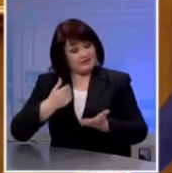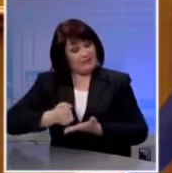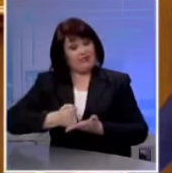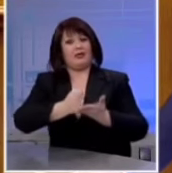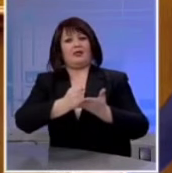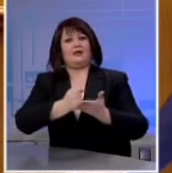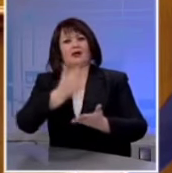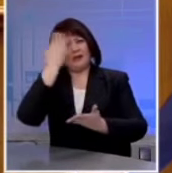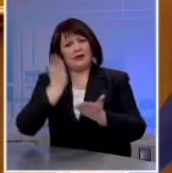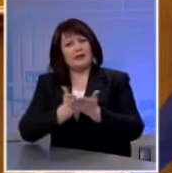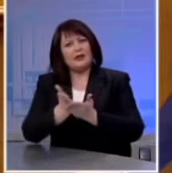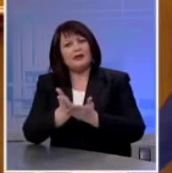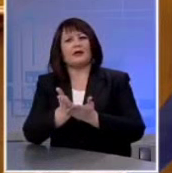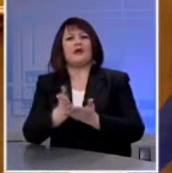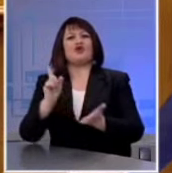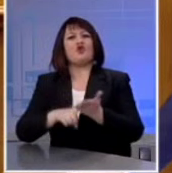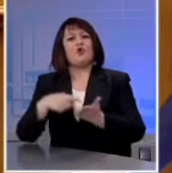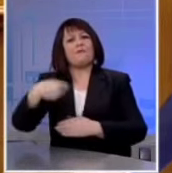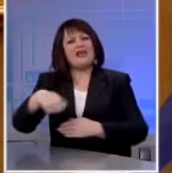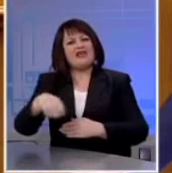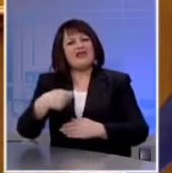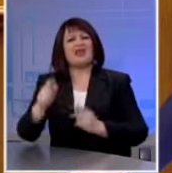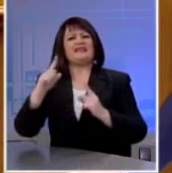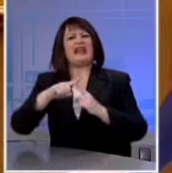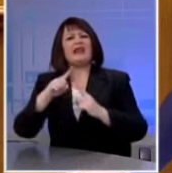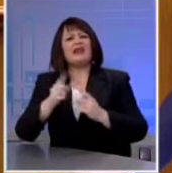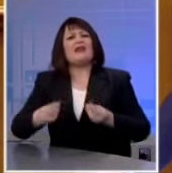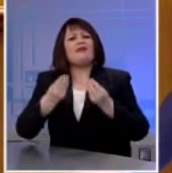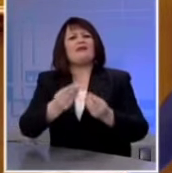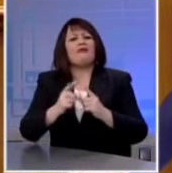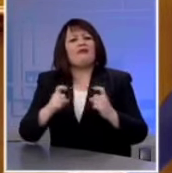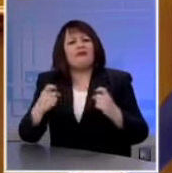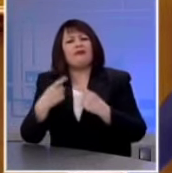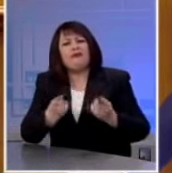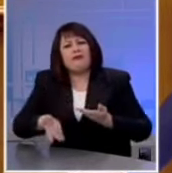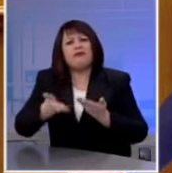την ηθική, την νομική, την υλικοτεχνική, την πολιτική.